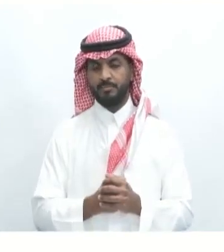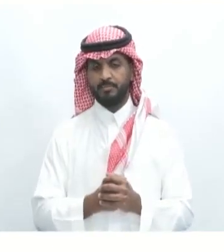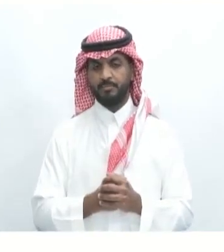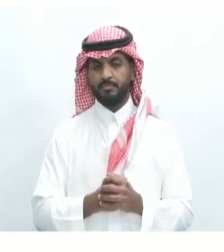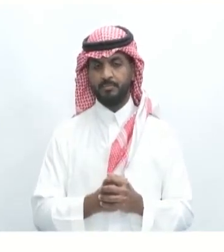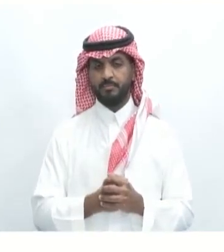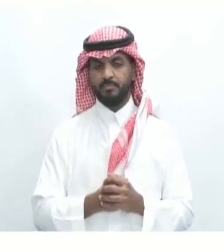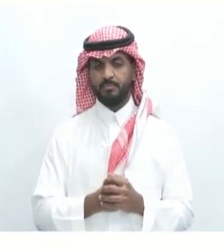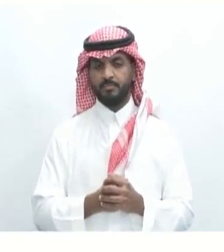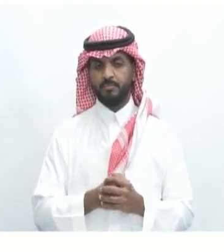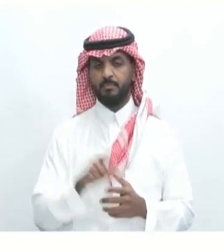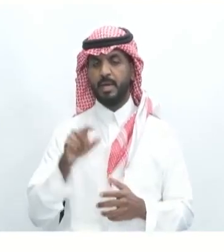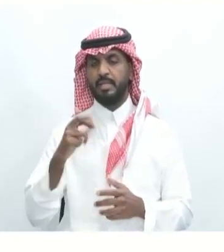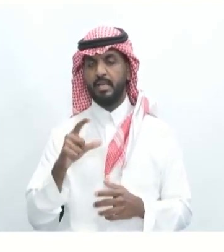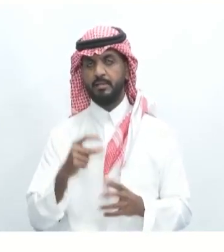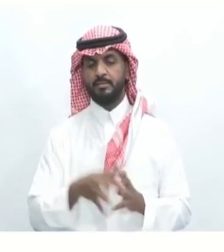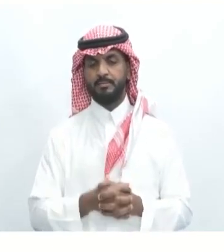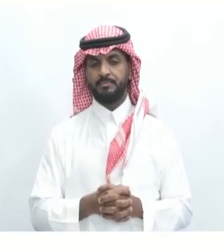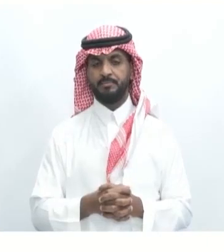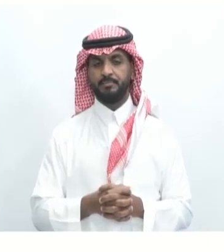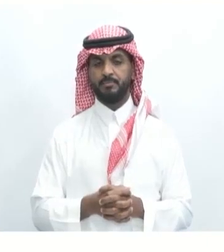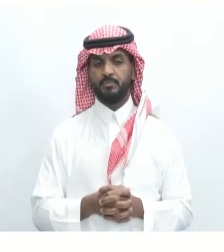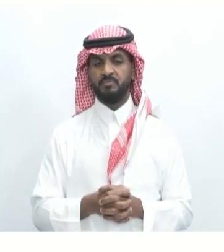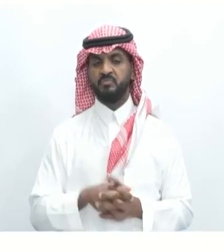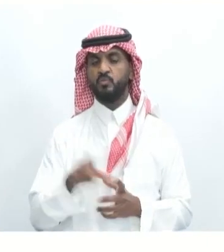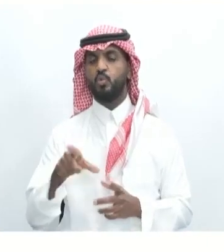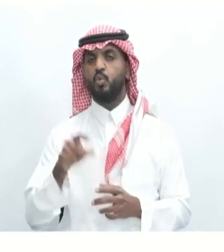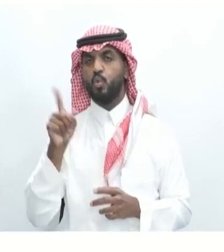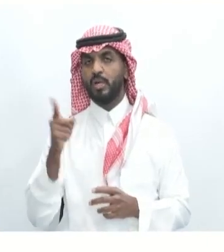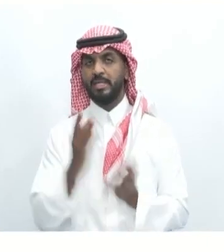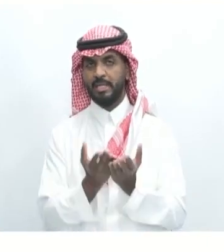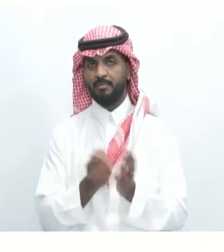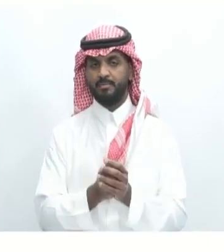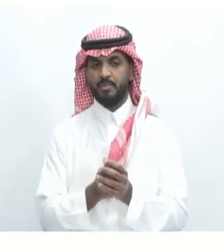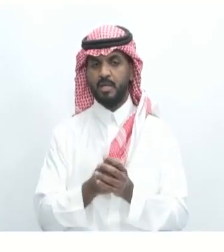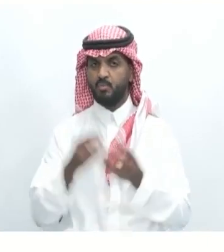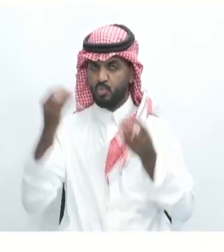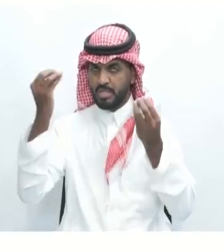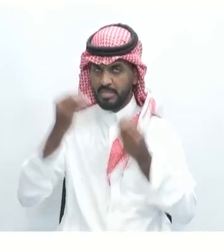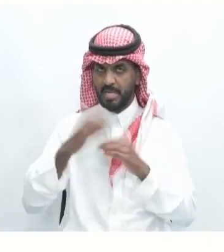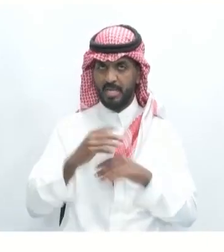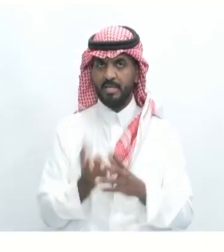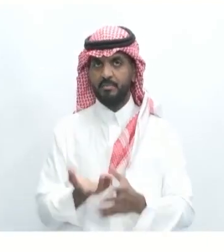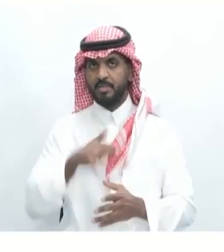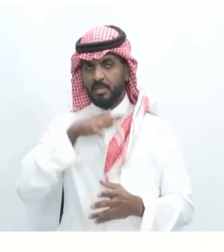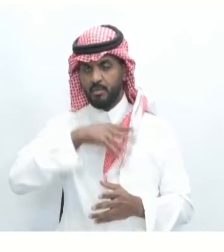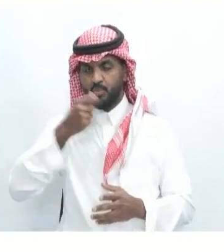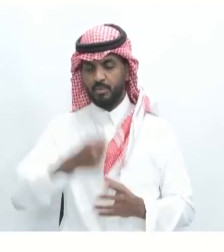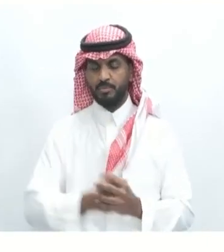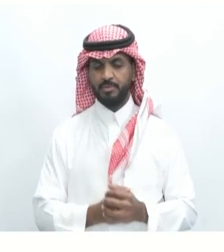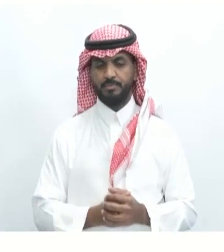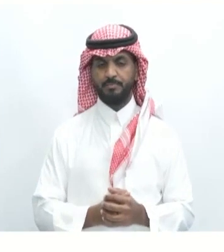العراق ممتاز بغداد هو الكتاب المنزل على